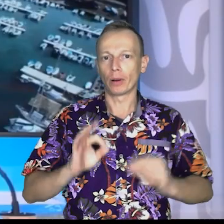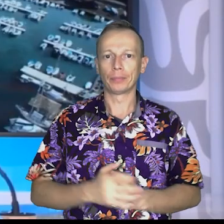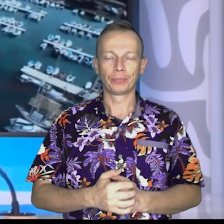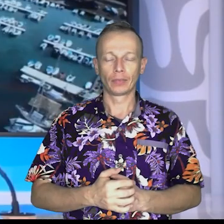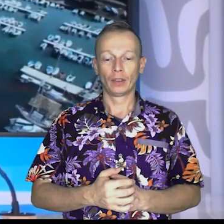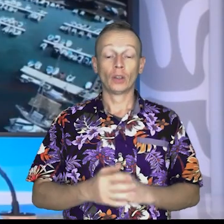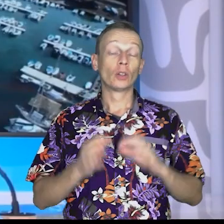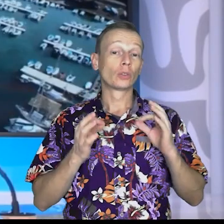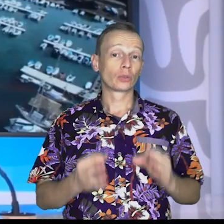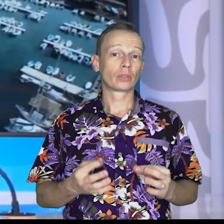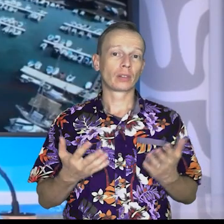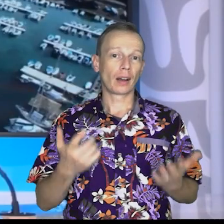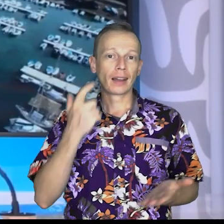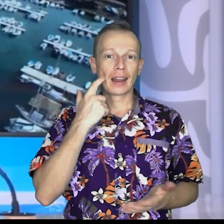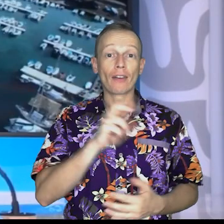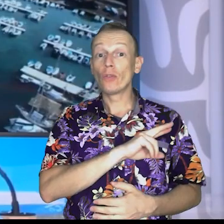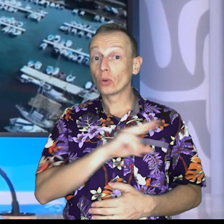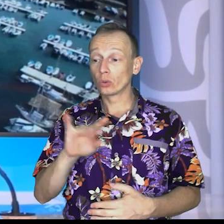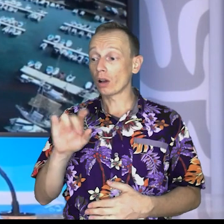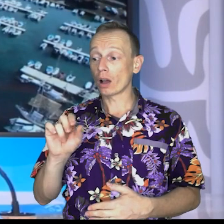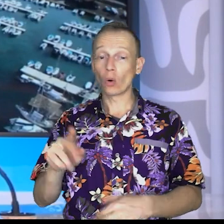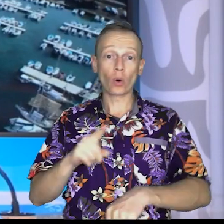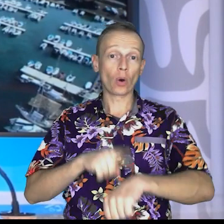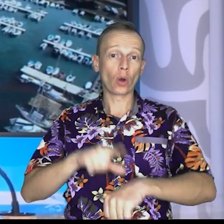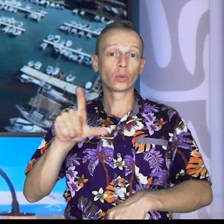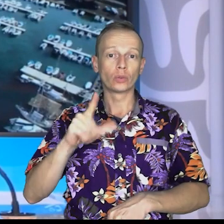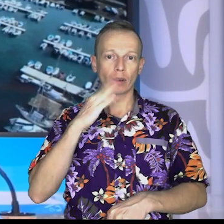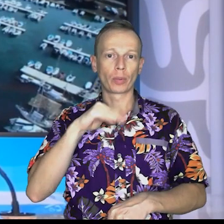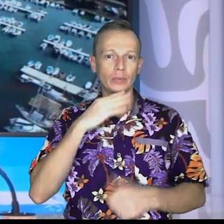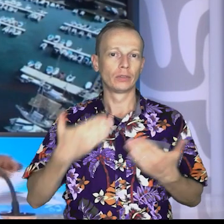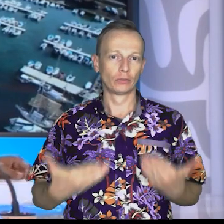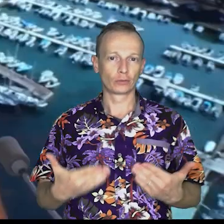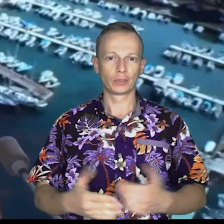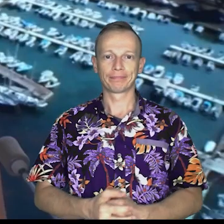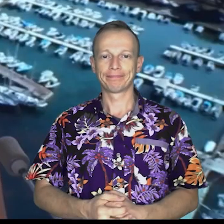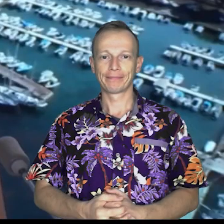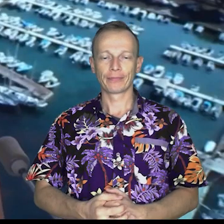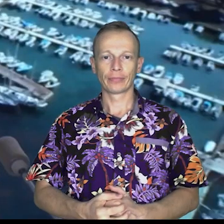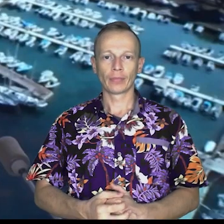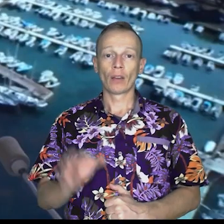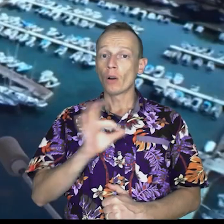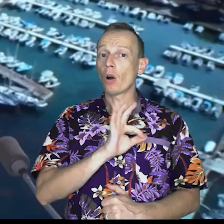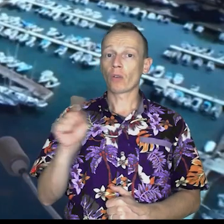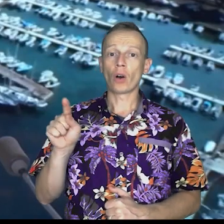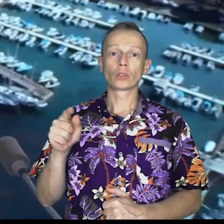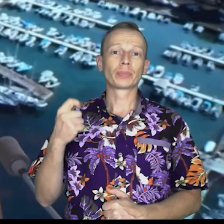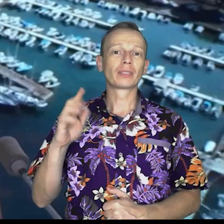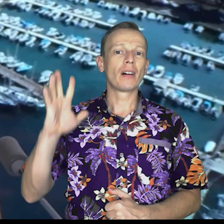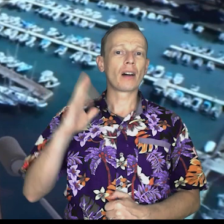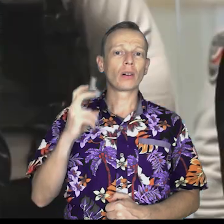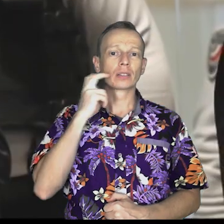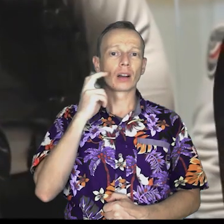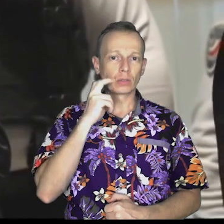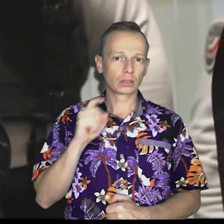sachez que le vol de retour des enfants est prévu donc cet après-midi à 14h. Et dans l'actualité nationale, Nicolas Sarkozy